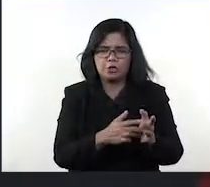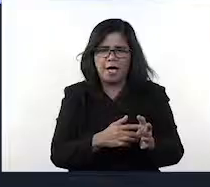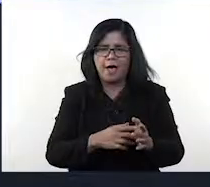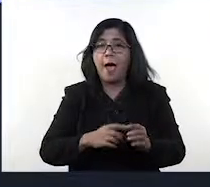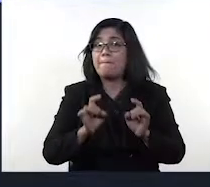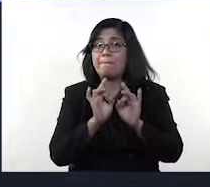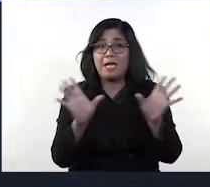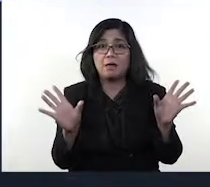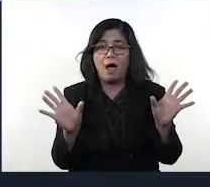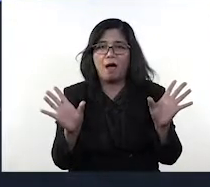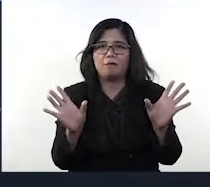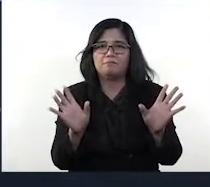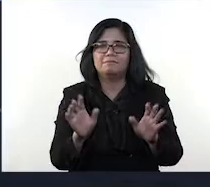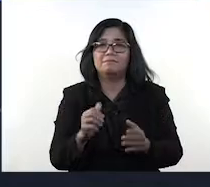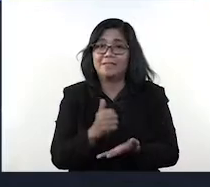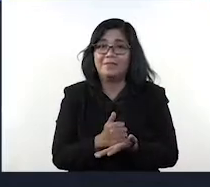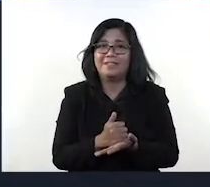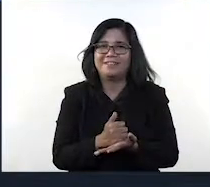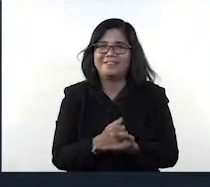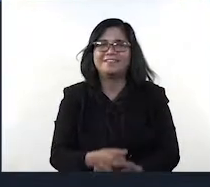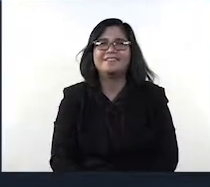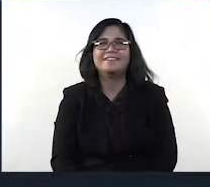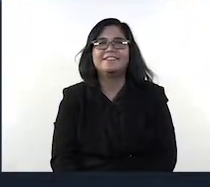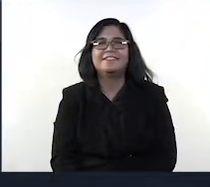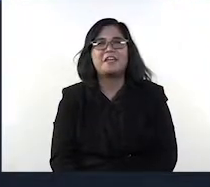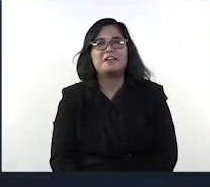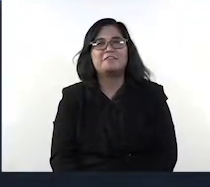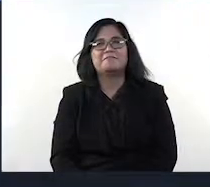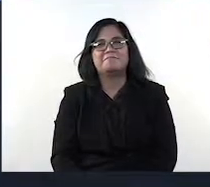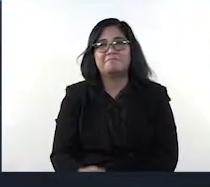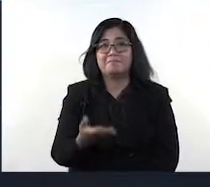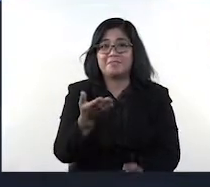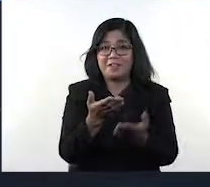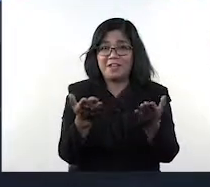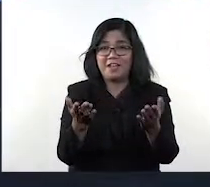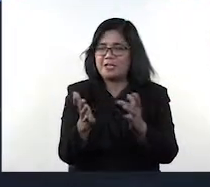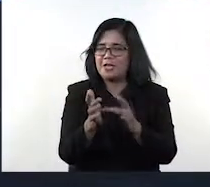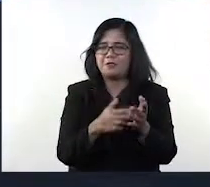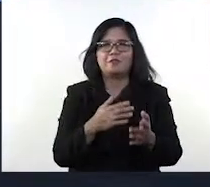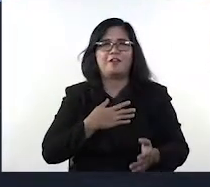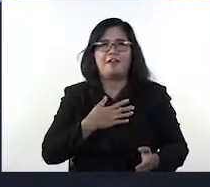uh Bos Yesus saya beda Bos